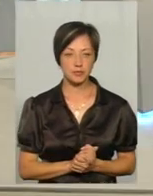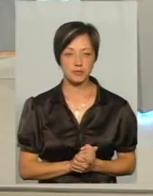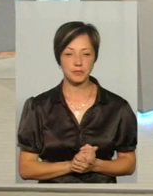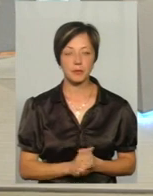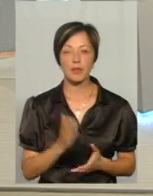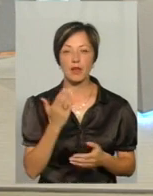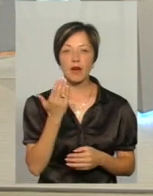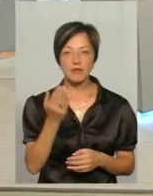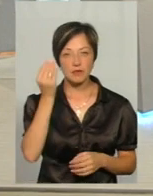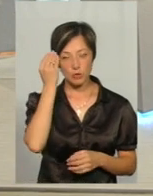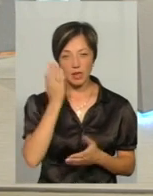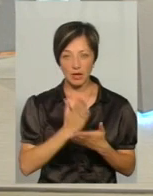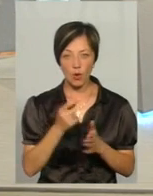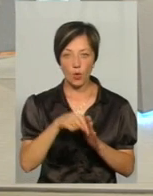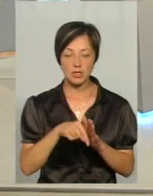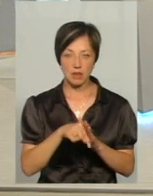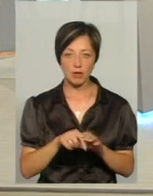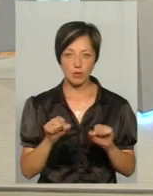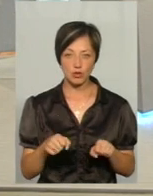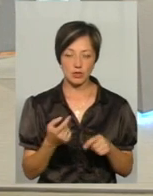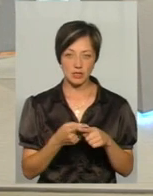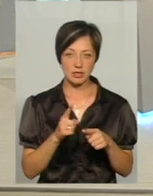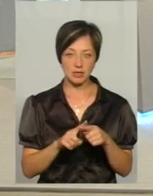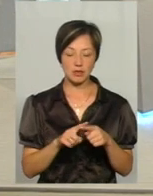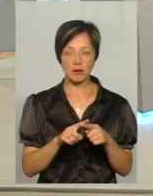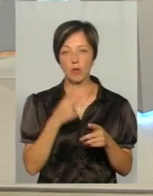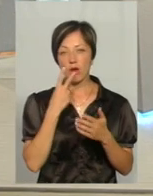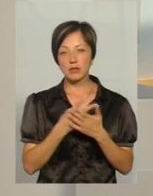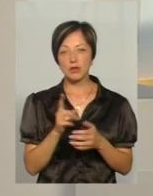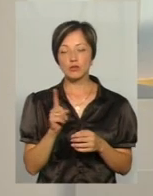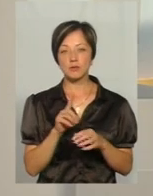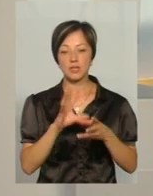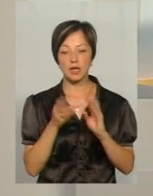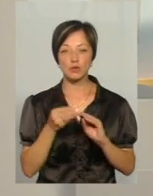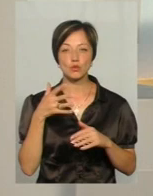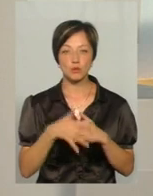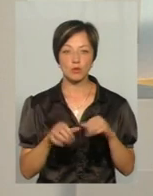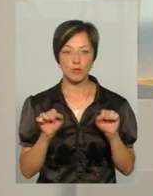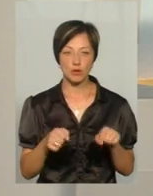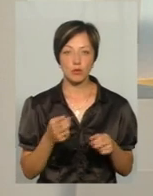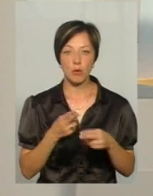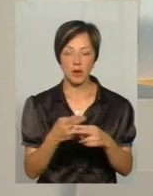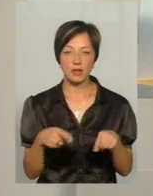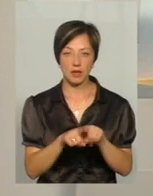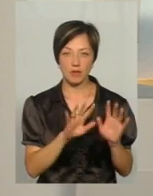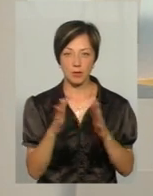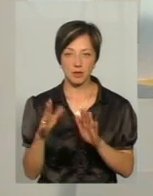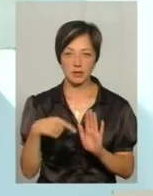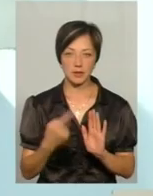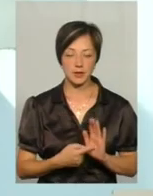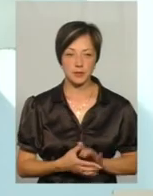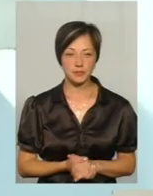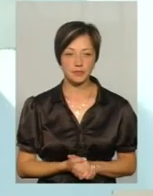є якісь ознаки, які можуть про це говорити, для того, щоб взагалі зрозуміти, ми можемо попередити такі випадки чи ні?